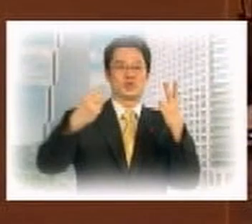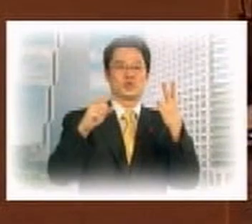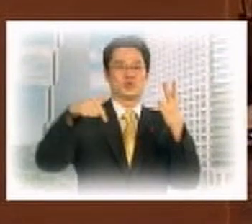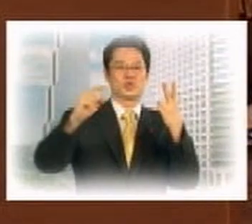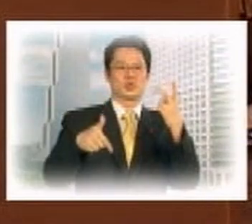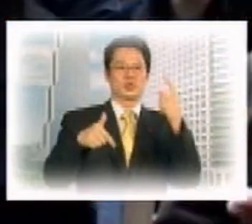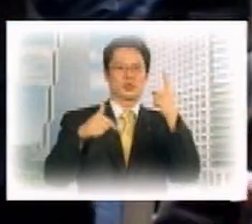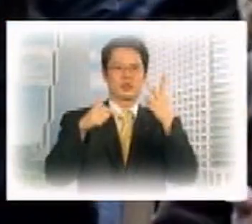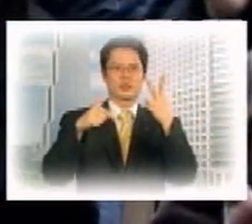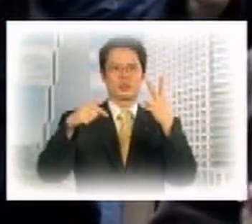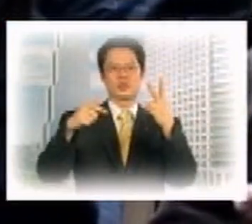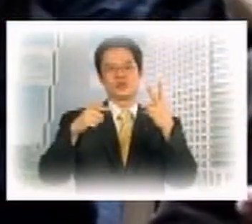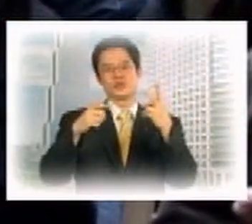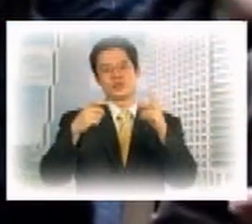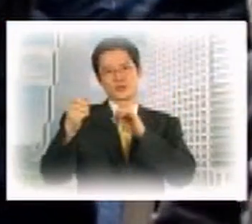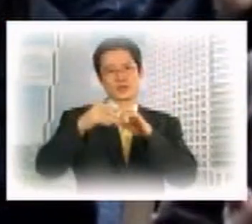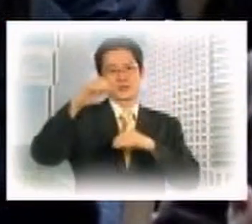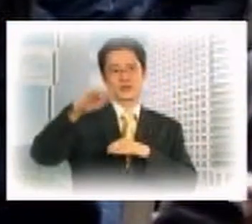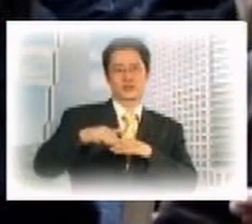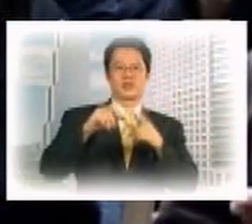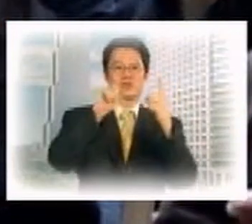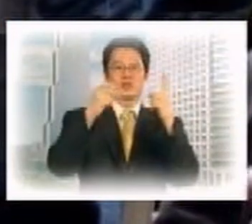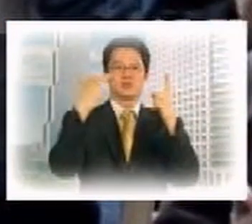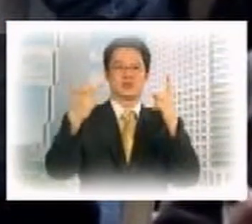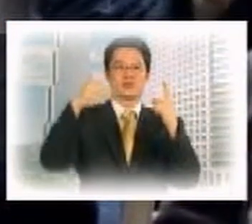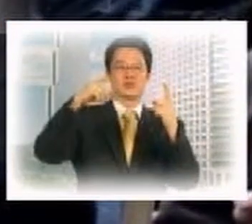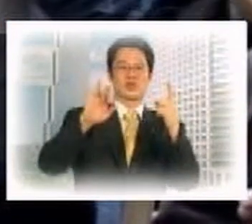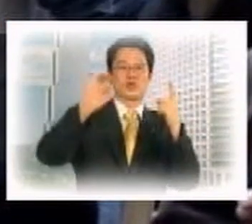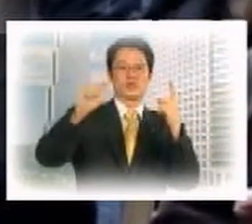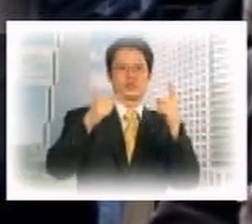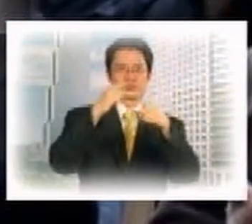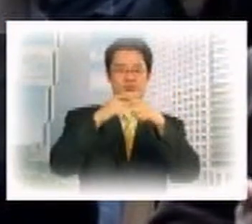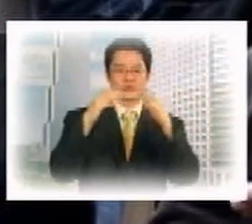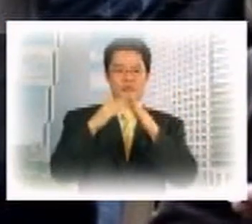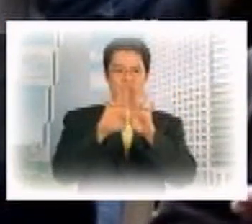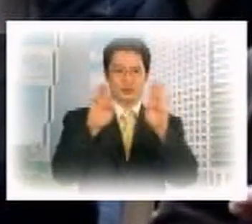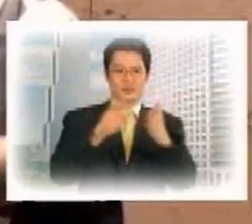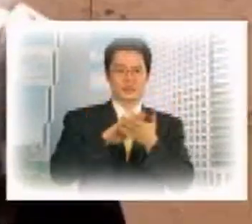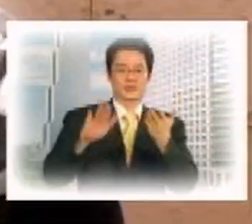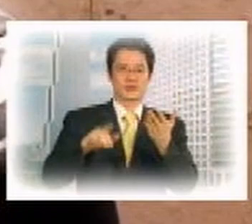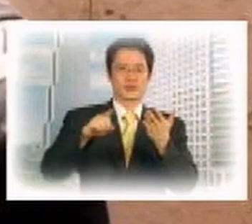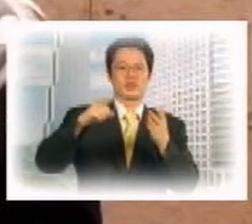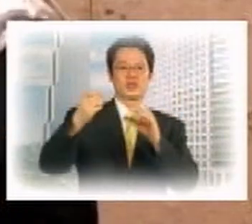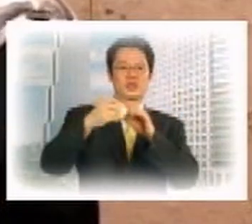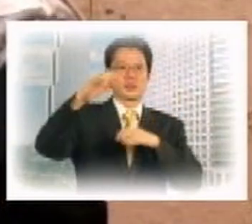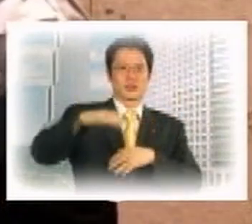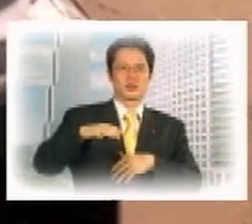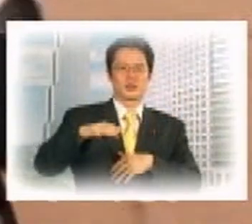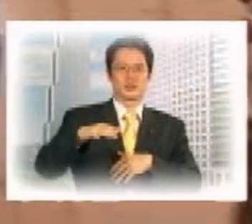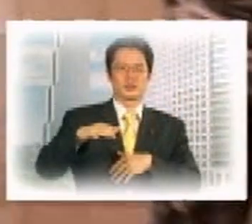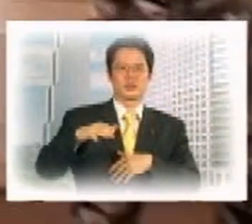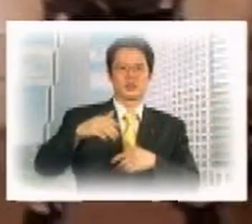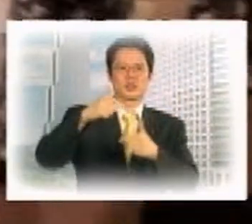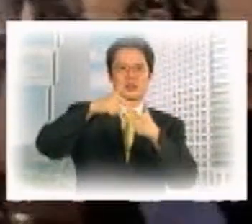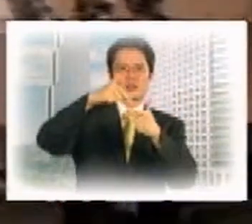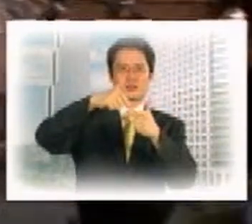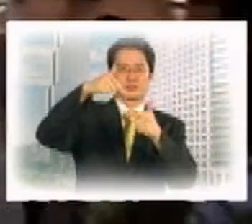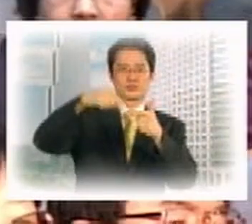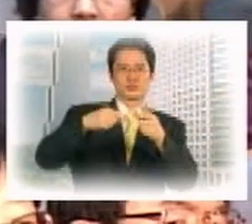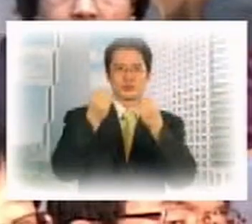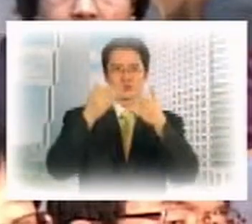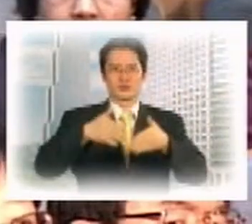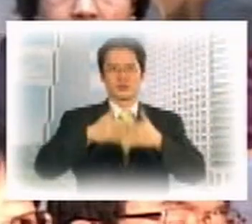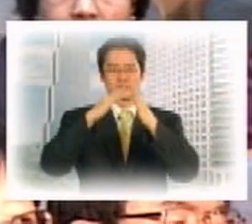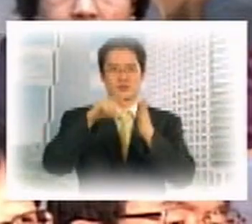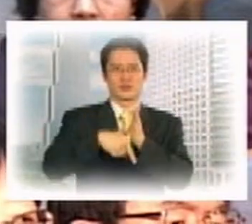대화마당이 17일 청운 교회에서 열렸습니다. 이날 대화마당에서 재건축과 관련해 강남구 아파트의 층고 제한으로 인한